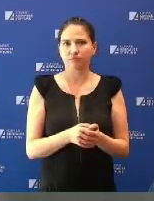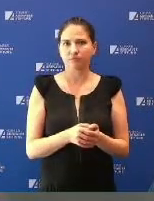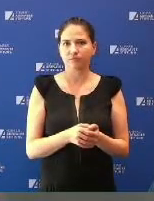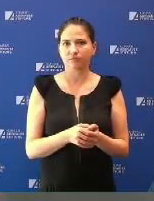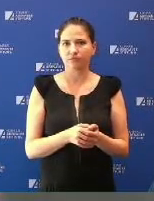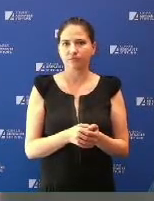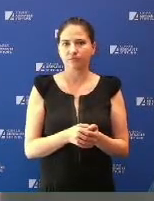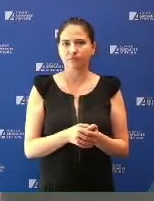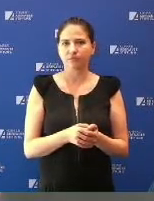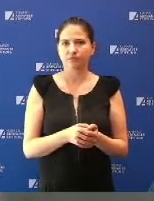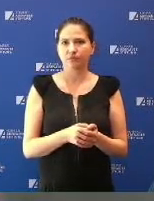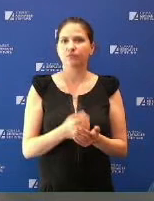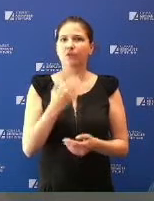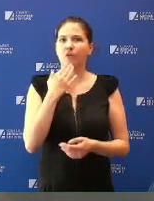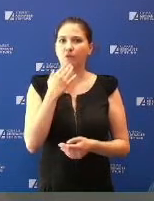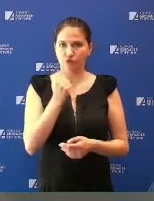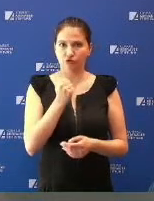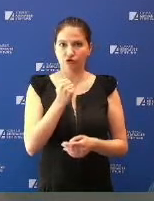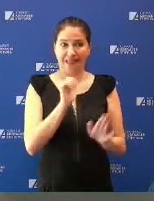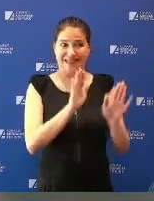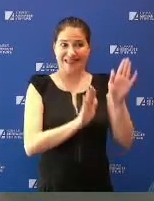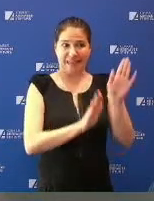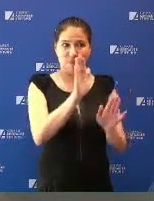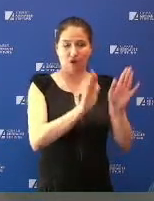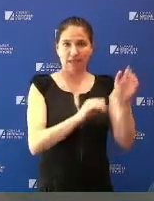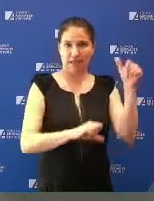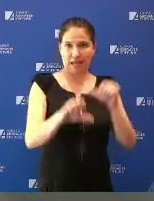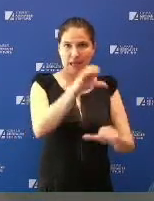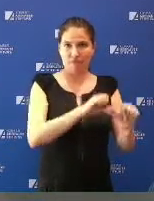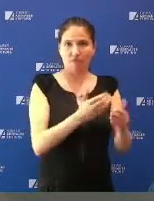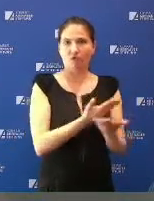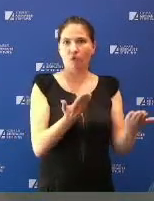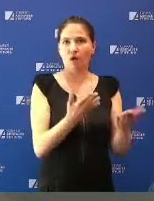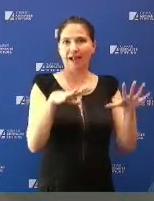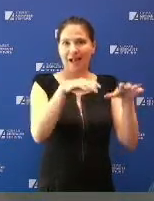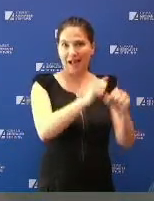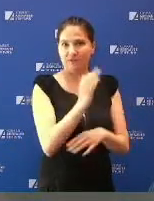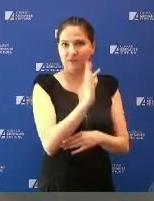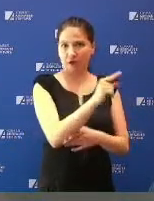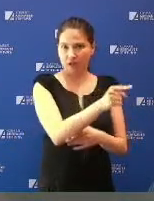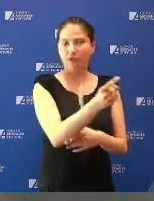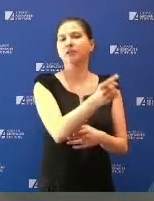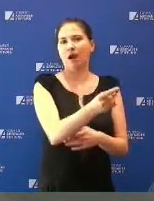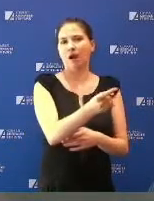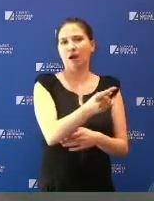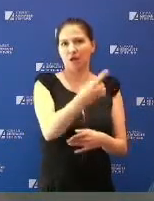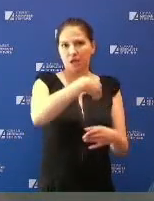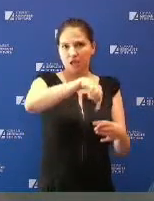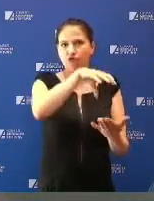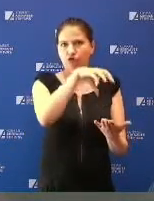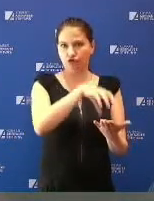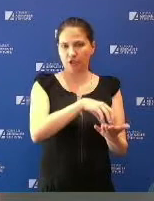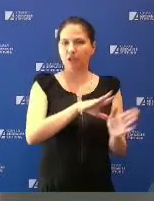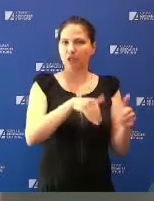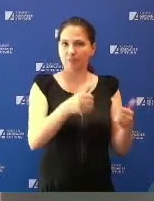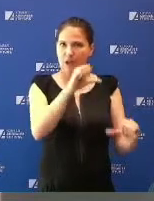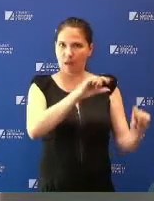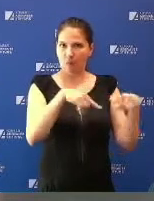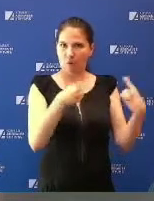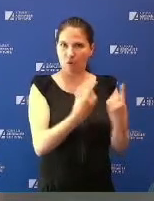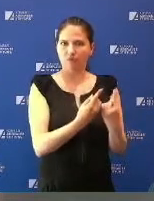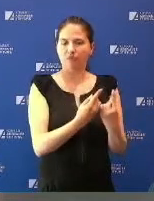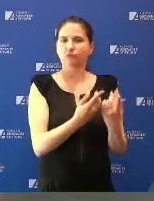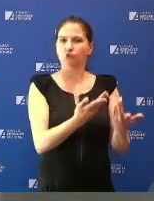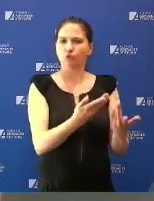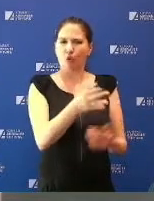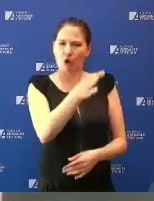zusammenbringen unser Demokratielab in Greifswald, dort in der Innenstadt. Ein ungewohnter